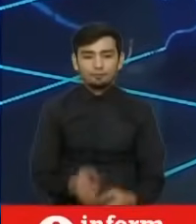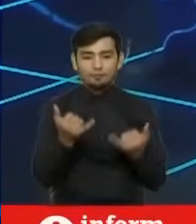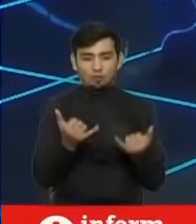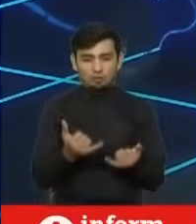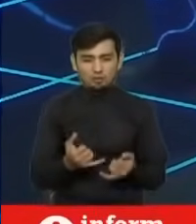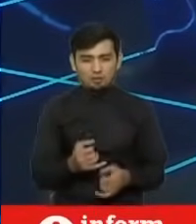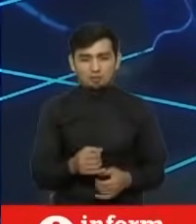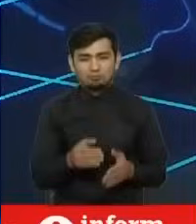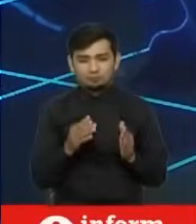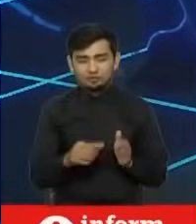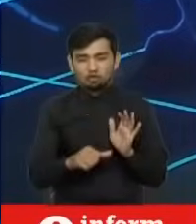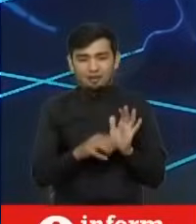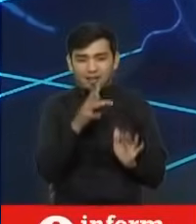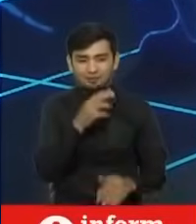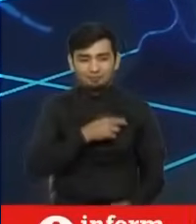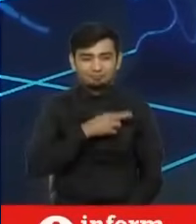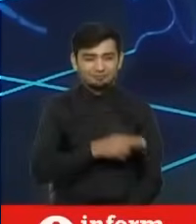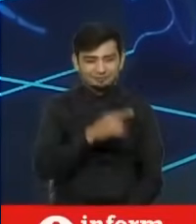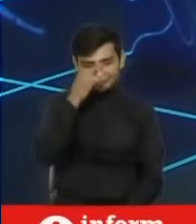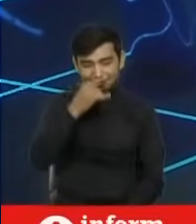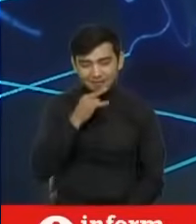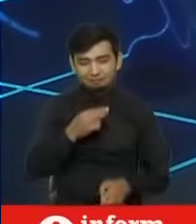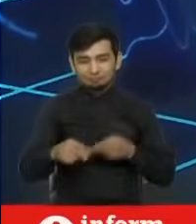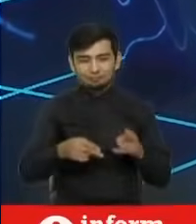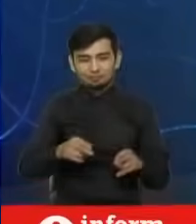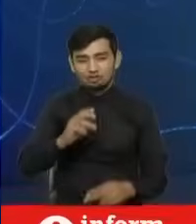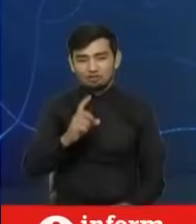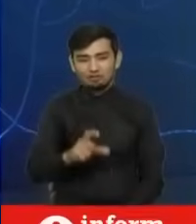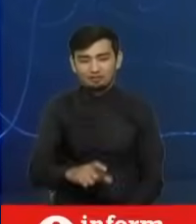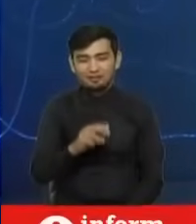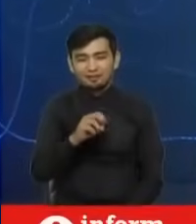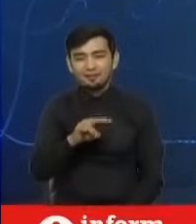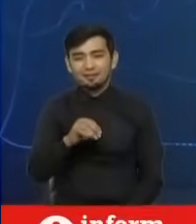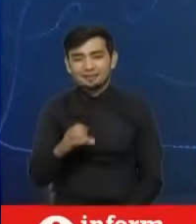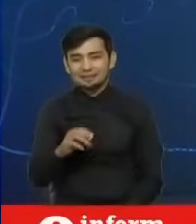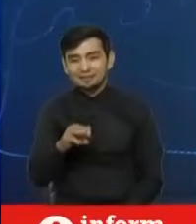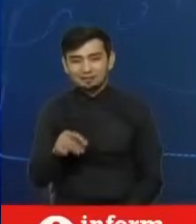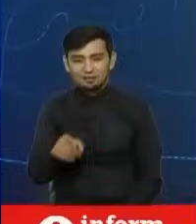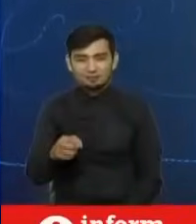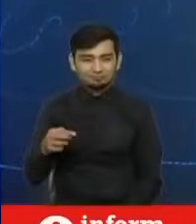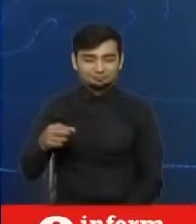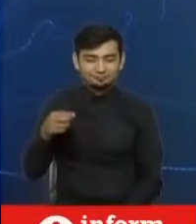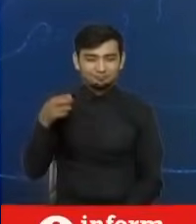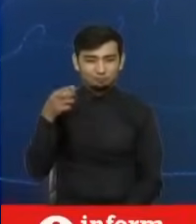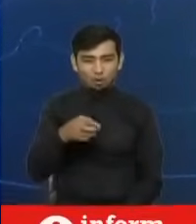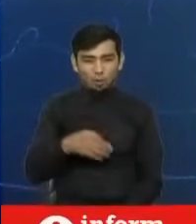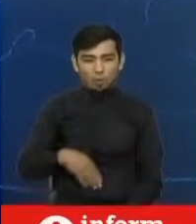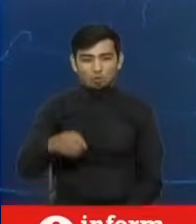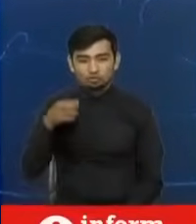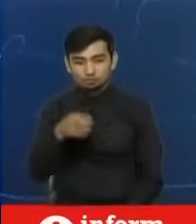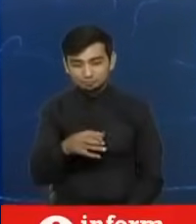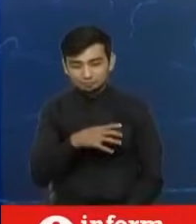ровно 6 лет с момента гибели Казахстанского фигуриста Дениса тна он скончался из-за ранения в бедро которое ему нанесли